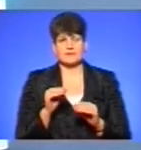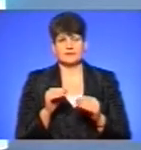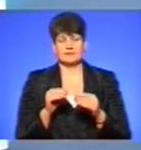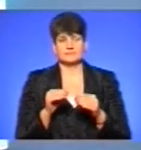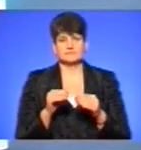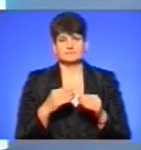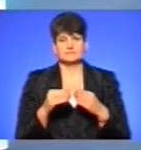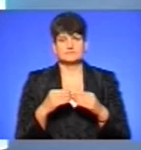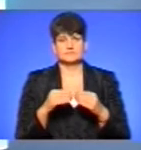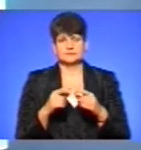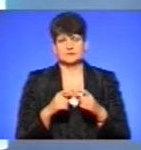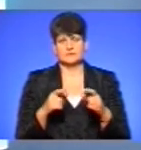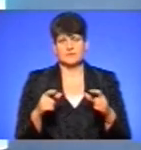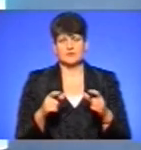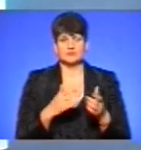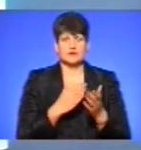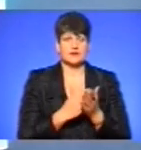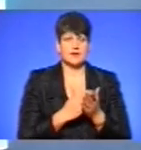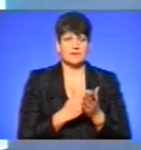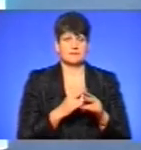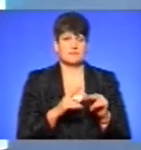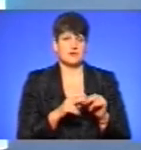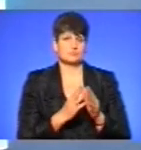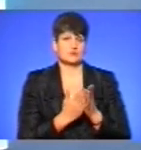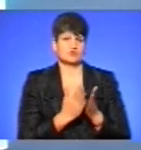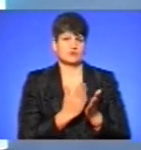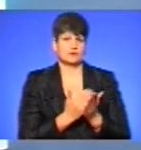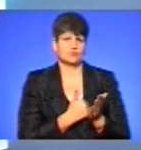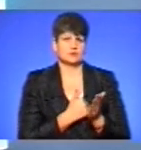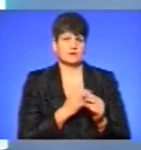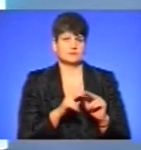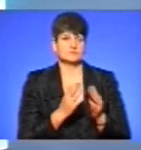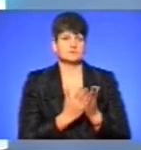неї є паспорт-книжечка. Наскільки це регулюється питання зараз?